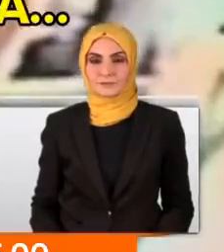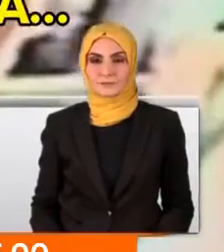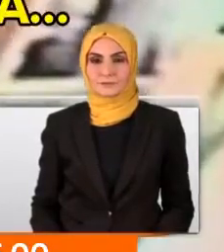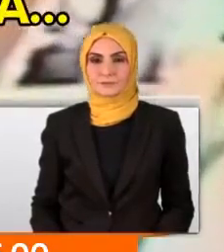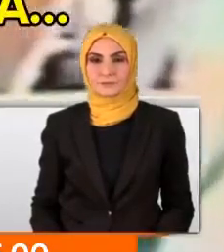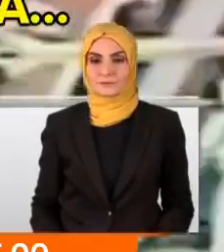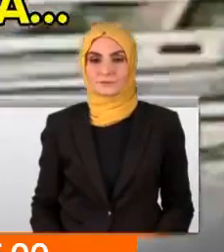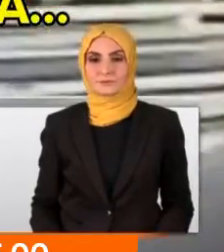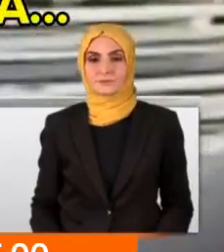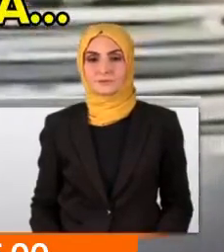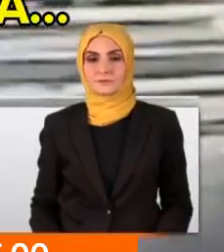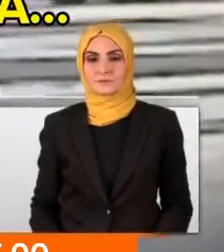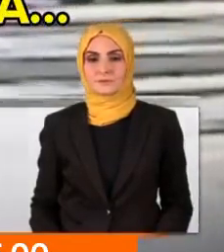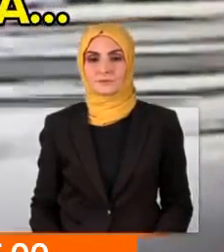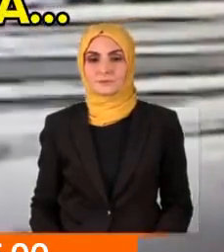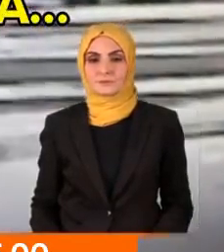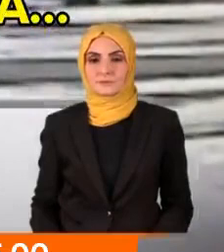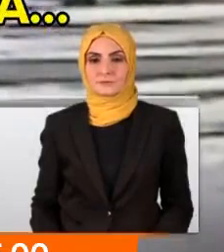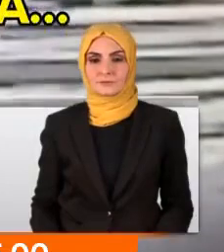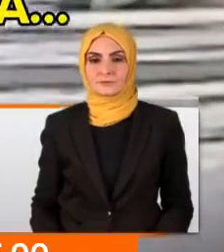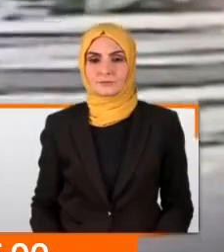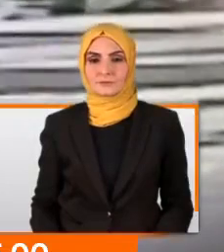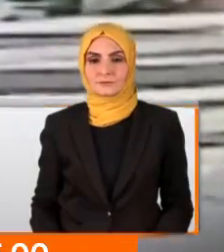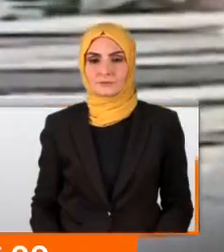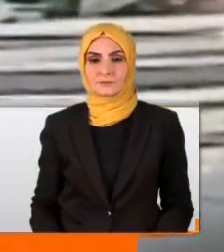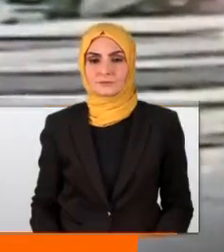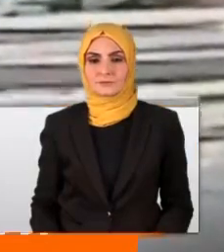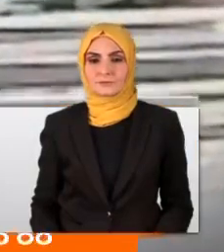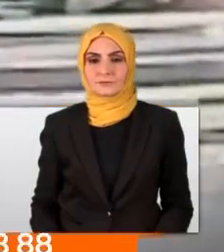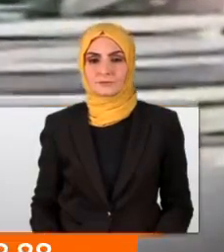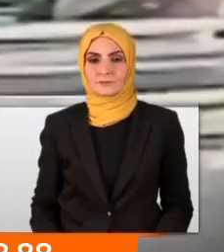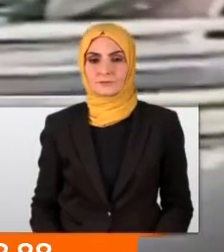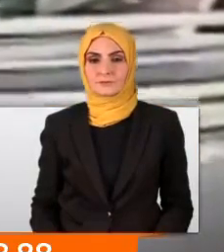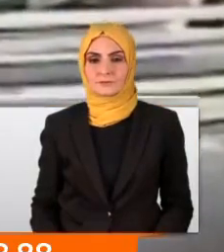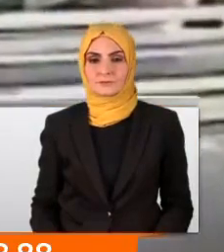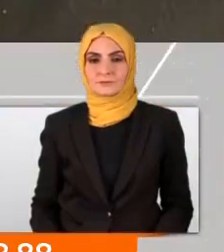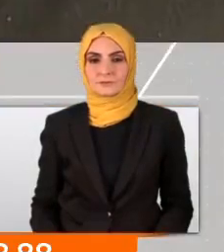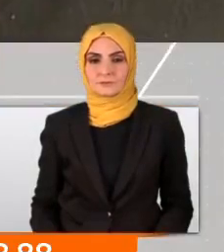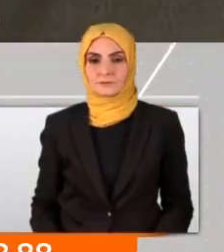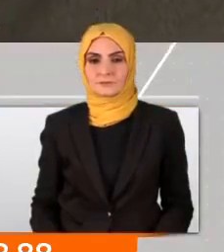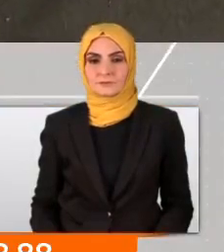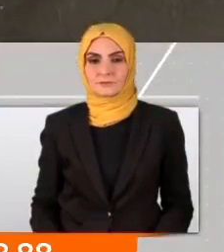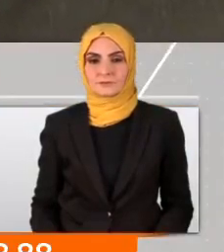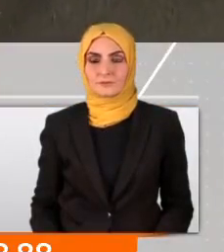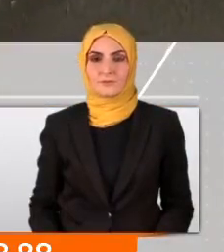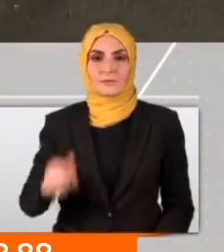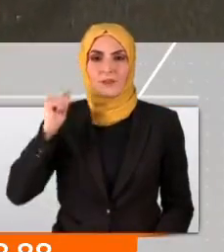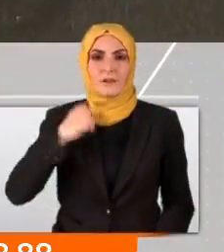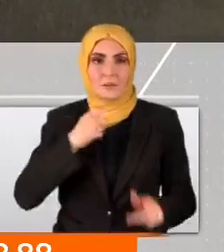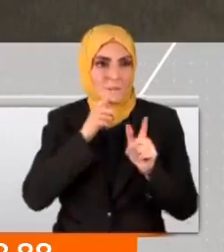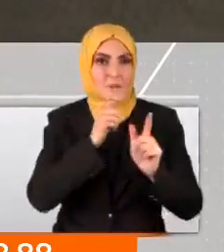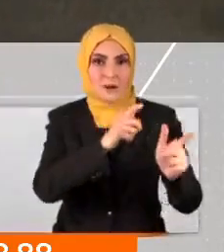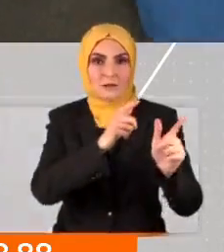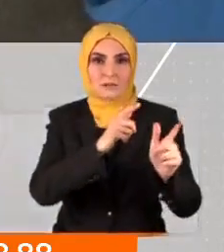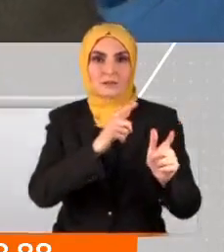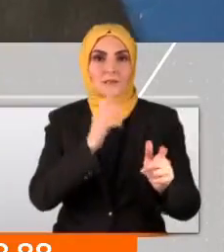anne peşinden koşuyor şimdi tekrardan. İşte burada annem hırsızın peşinden koşarken düşüyor. Ben arkasından bağırdım tabii, millet duydu.